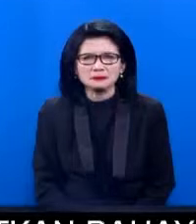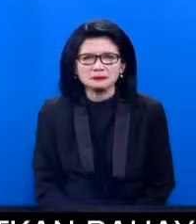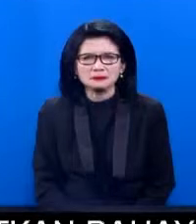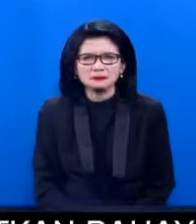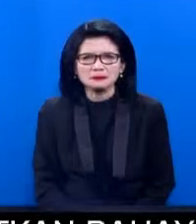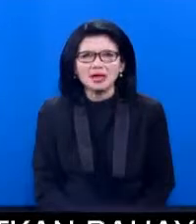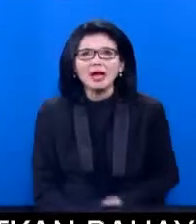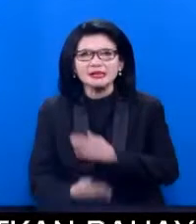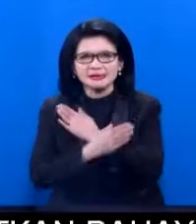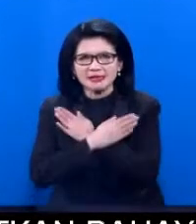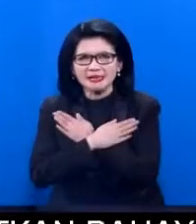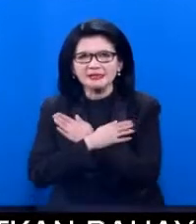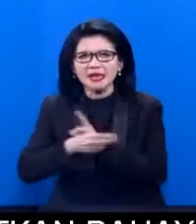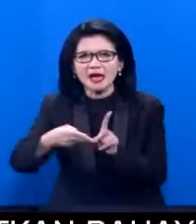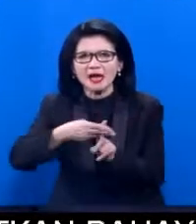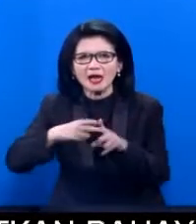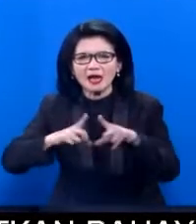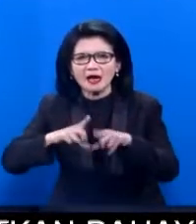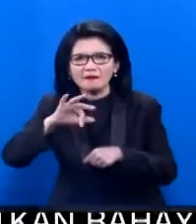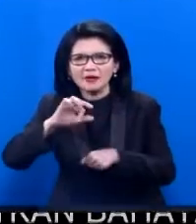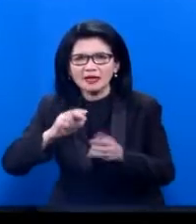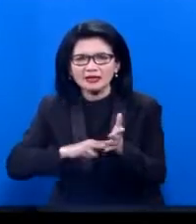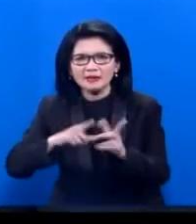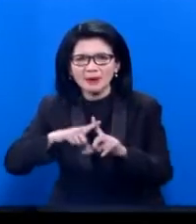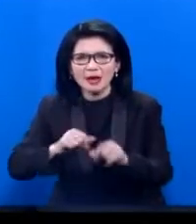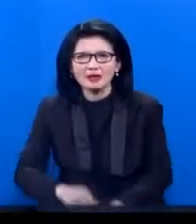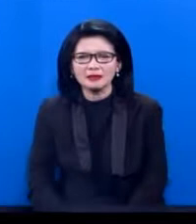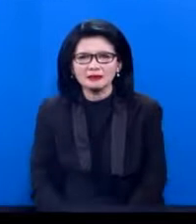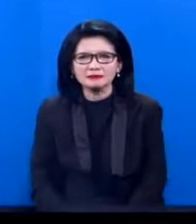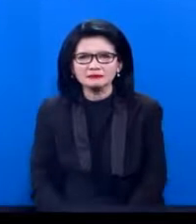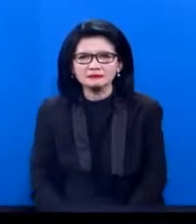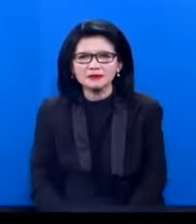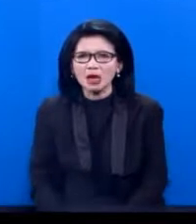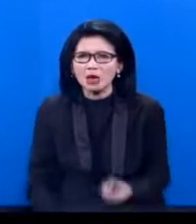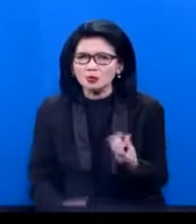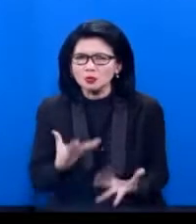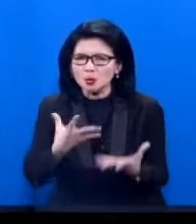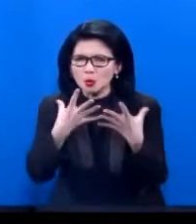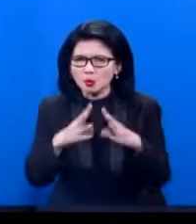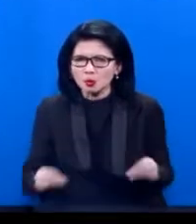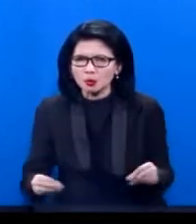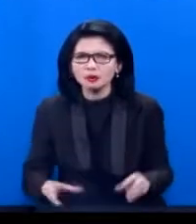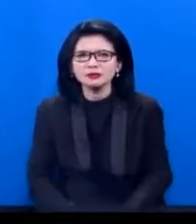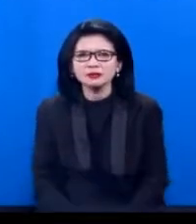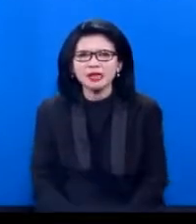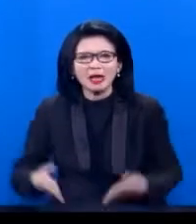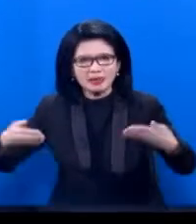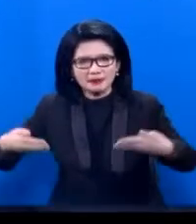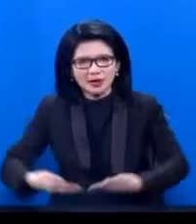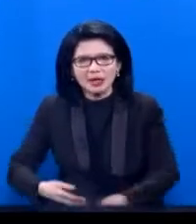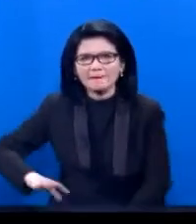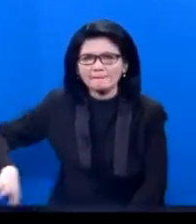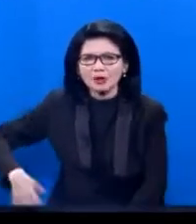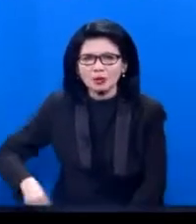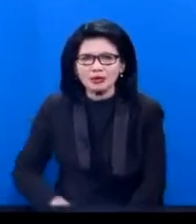Hai jenazah fathimah kader partai solidaritas Indonesia yang ikut menjadi korban tewas dalam kecelakaan sedan terbakar dimakamkan pihak keluarga